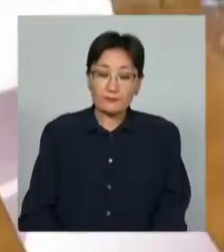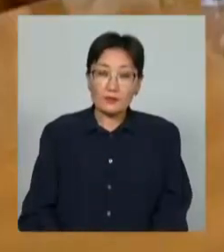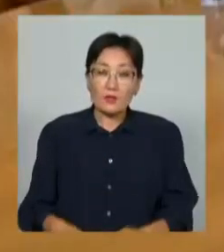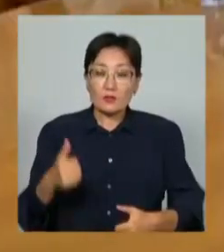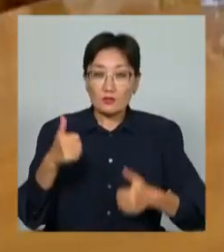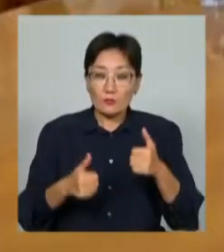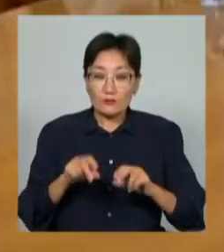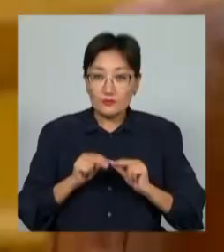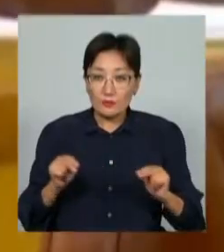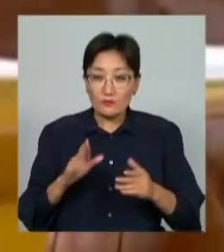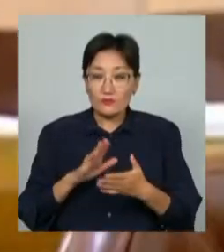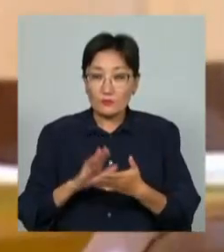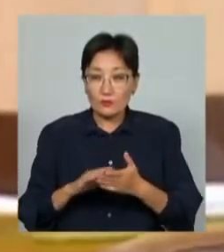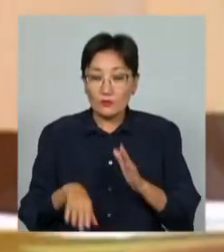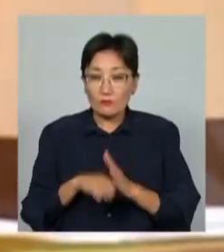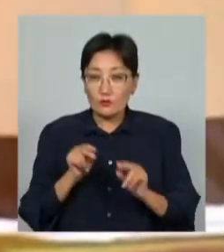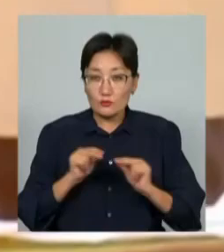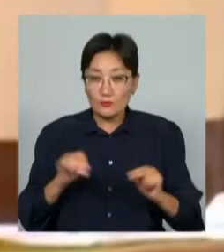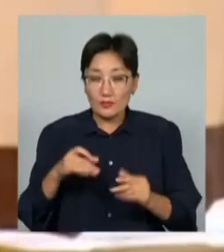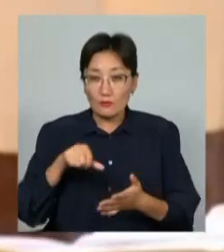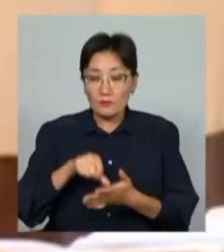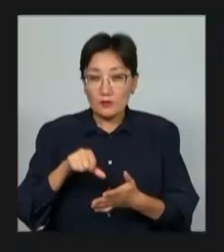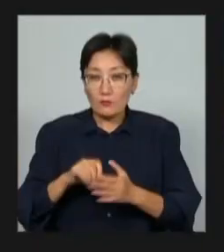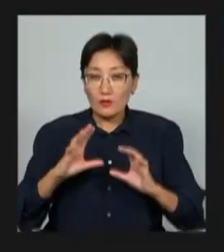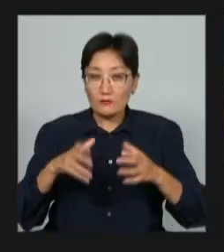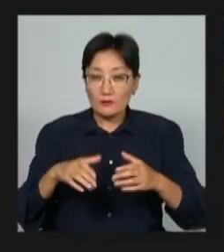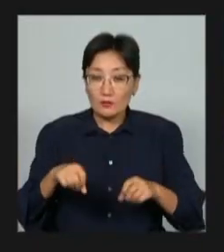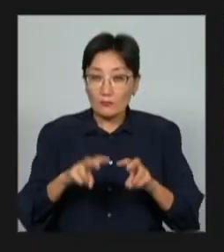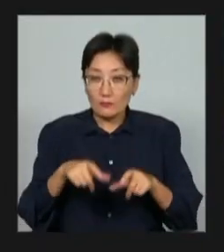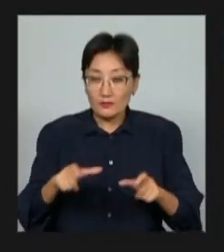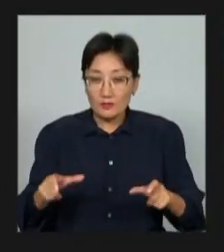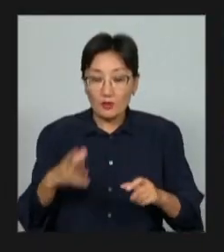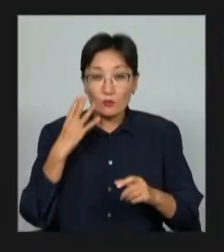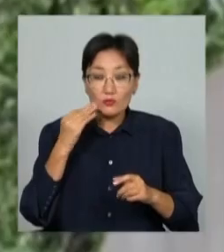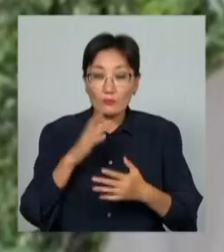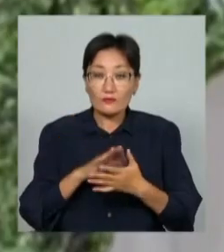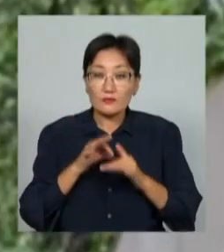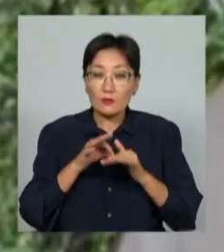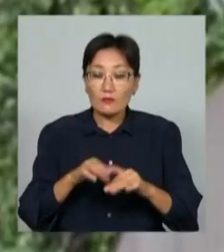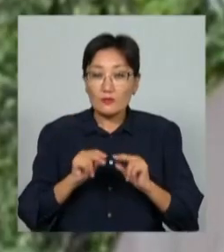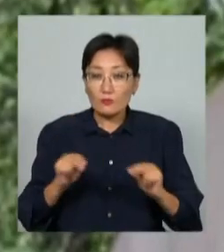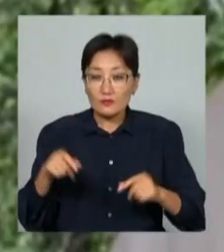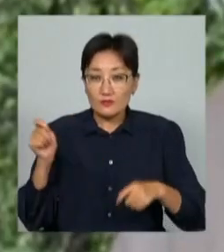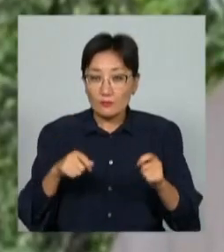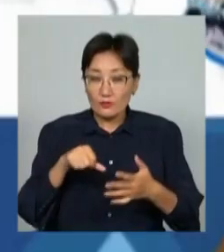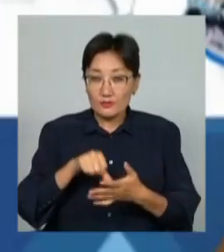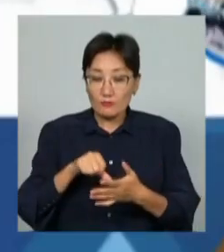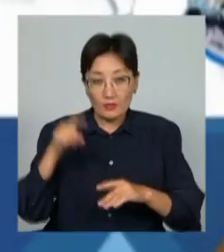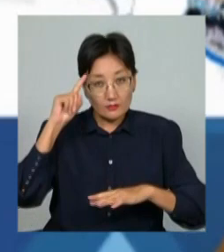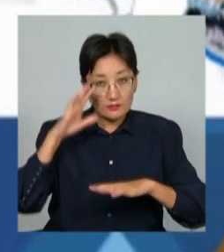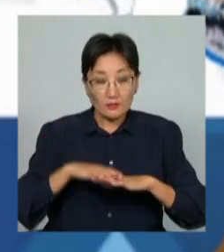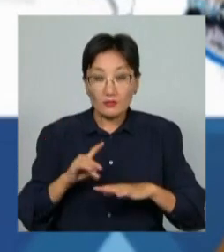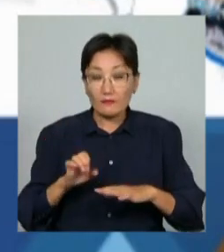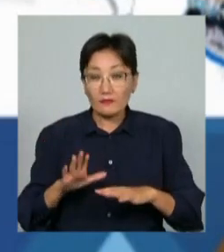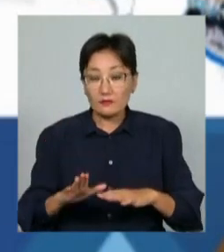Конкурсы для учителей, награждение лучших педагогов и выступления международных экспертов. В Алматы прошел образовательный форум с участием акима